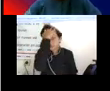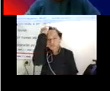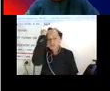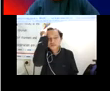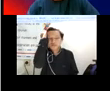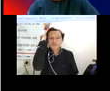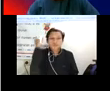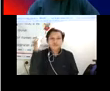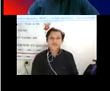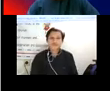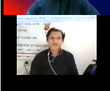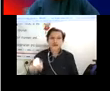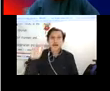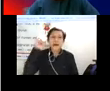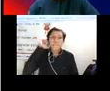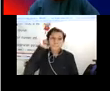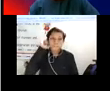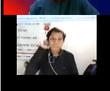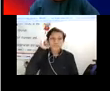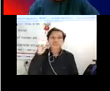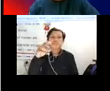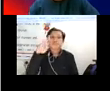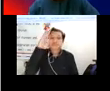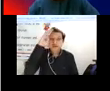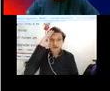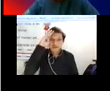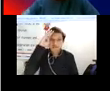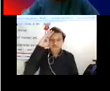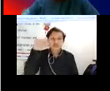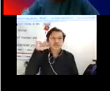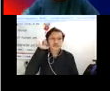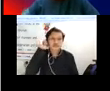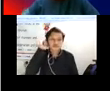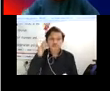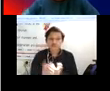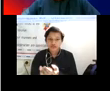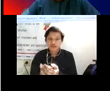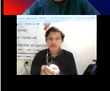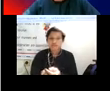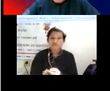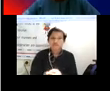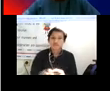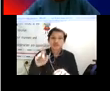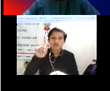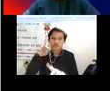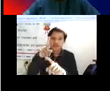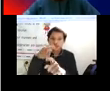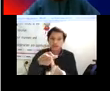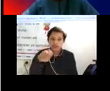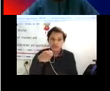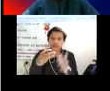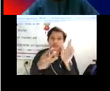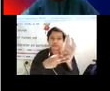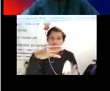kalau bapak ibu ingin mendownload yang menjelaskan nanti bisa melalui website mendeley tapi jika